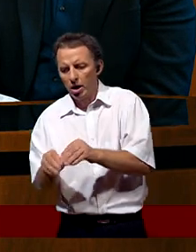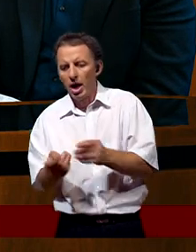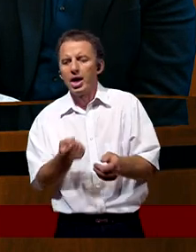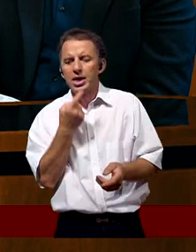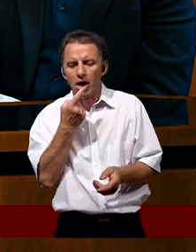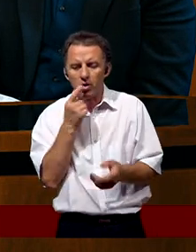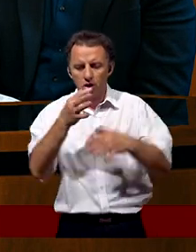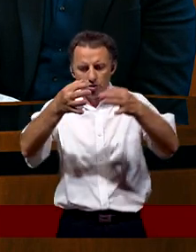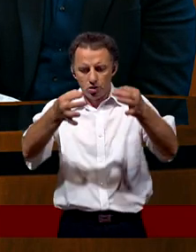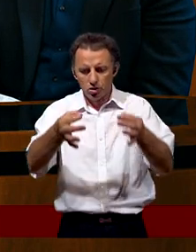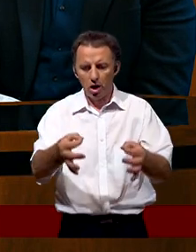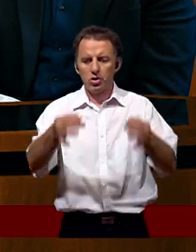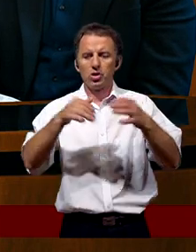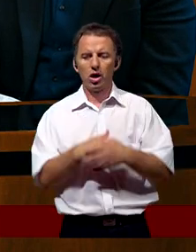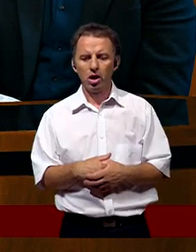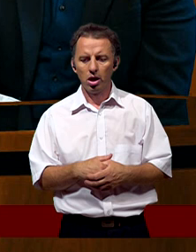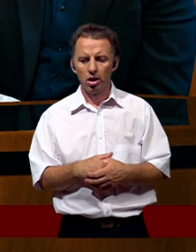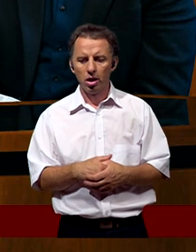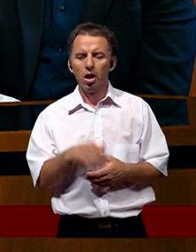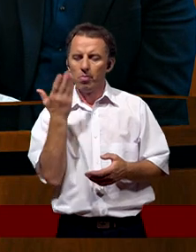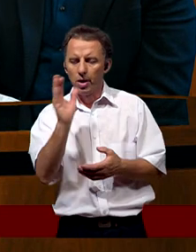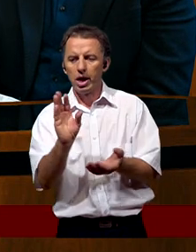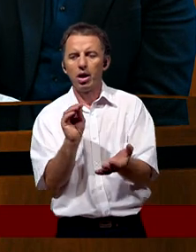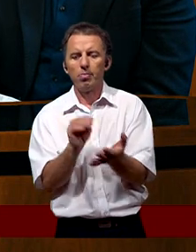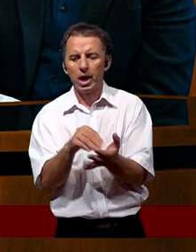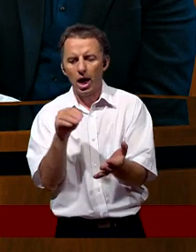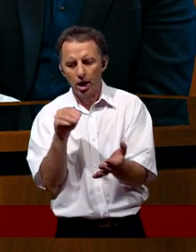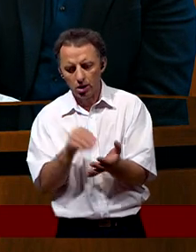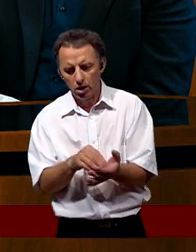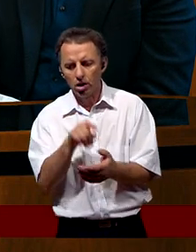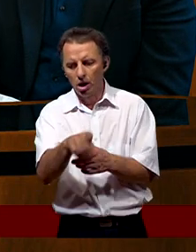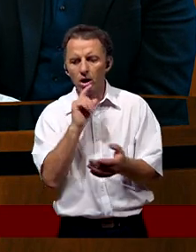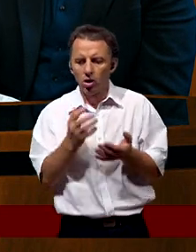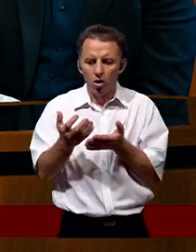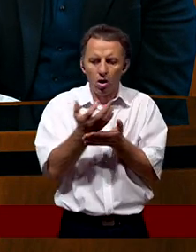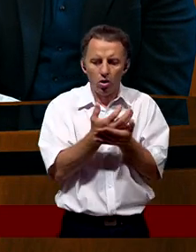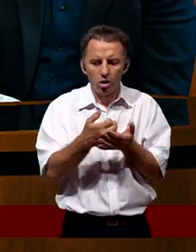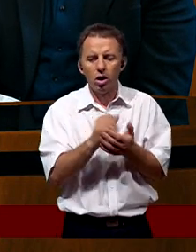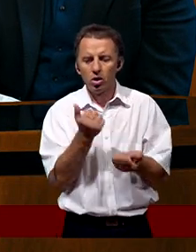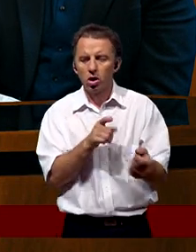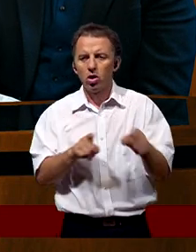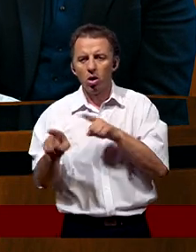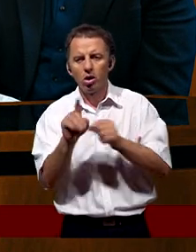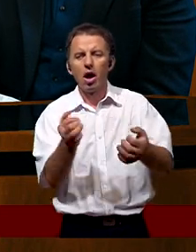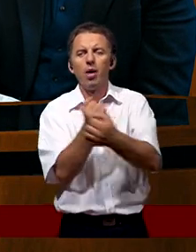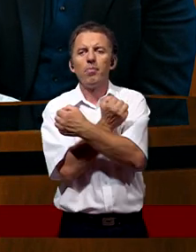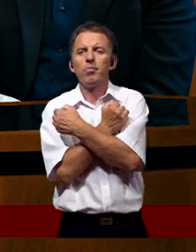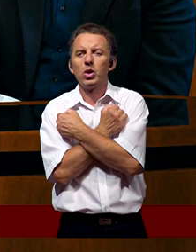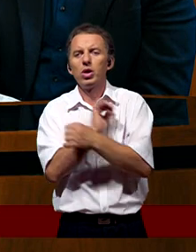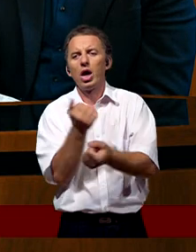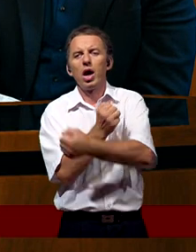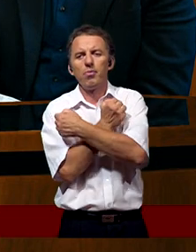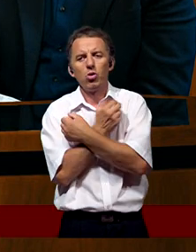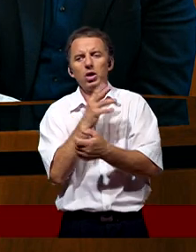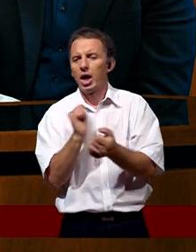na język dzisiejszy. Tak. Podejść do tego bardzo praktycznie, to jak z tego skorzystać. I co to znaczy miłość? Jaka